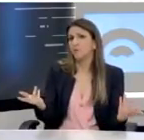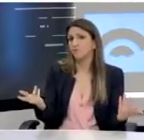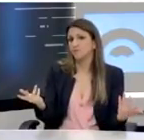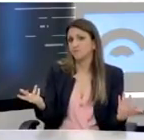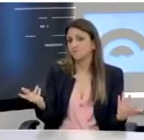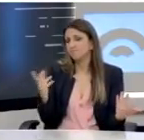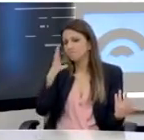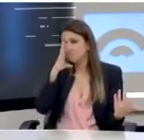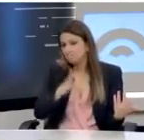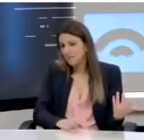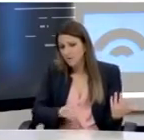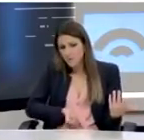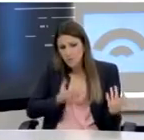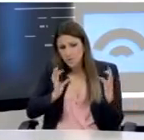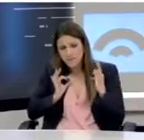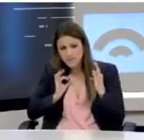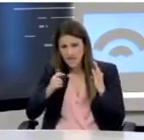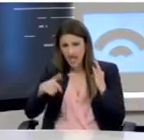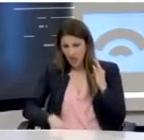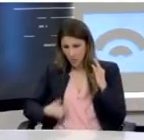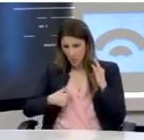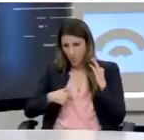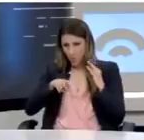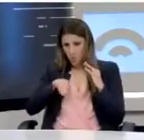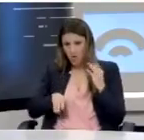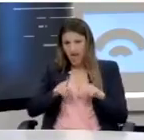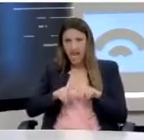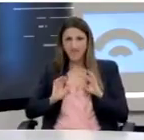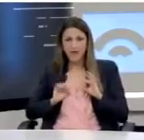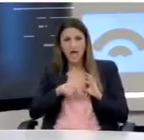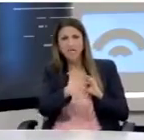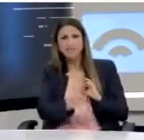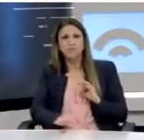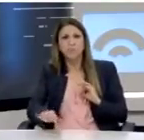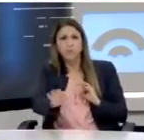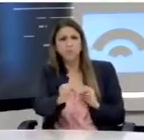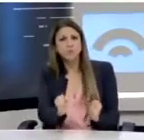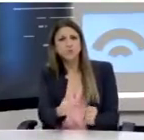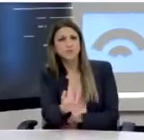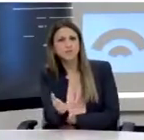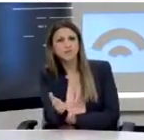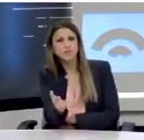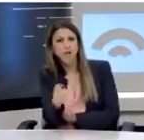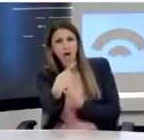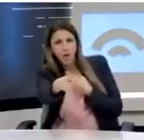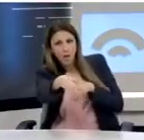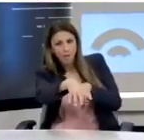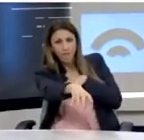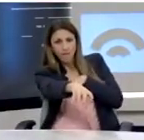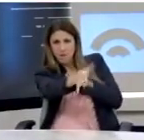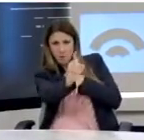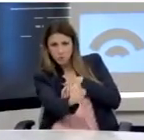Πραγματικά δηλαδή, έχω την αίσθηση ότι ζούμε σε άλλη χώρα. Και επειδή δεν ζούμε σε άλλη χώρα, σας προκαλώ,